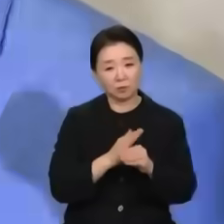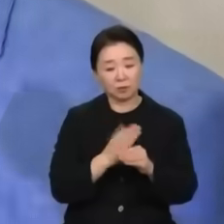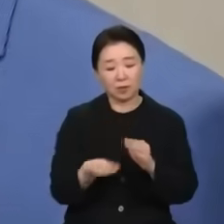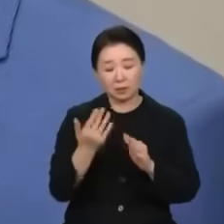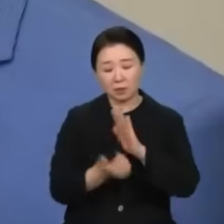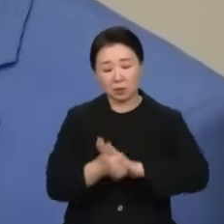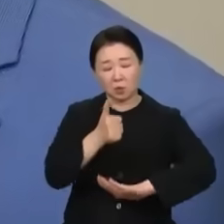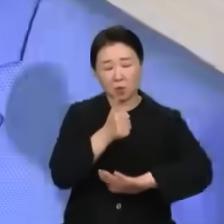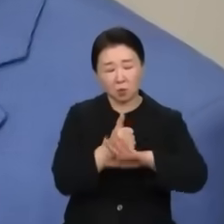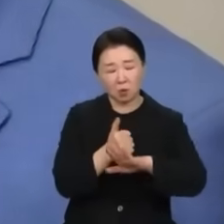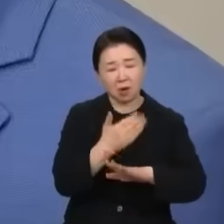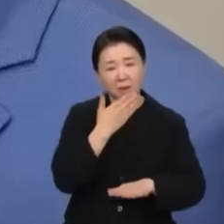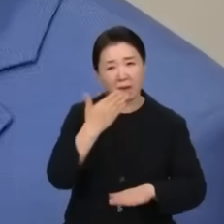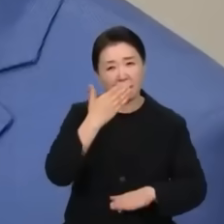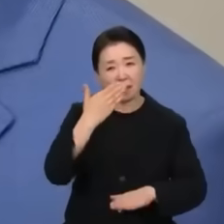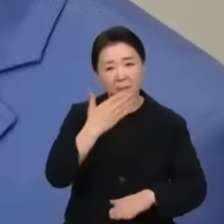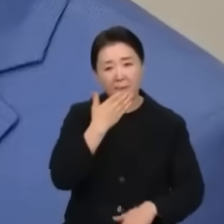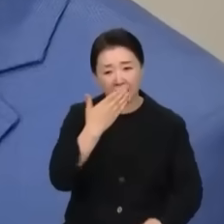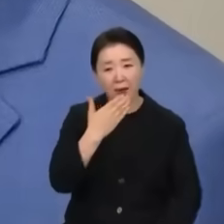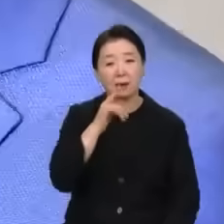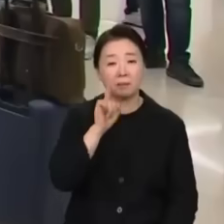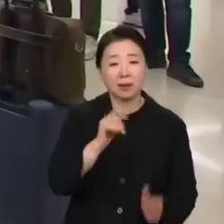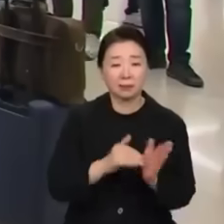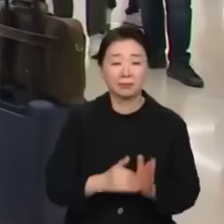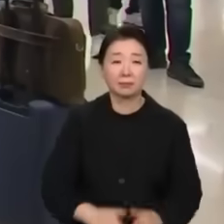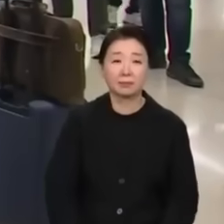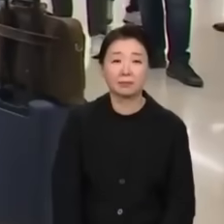가능성은 크다고 거듭 강조했습니다